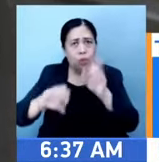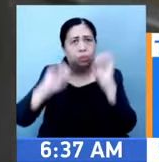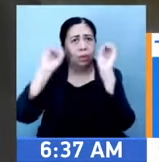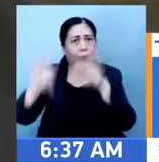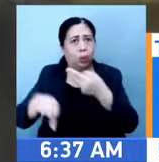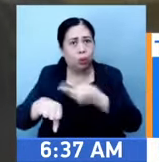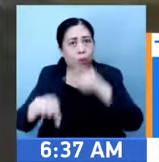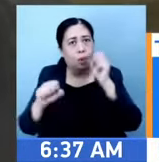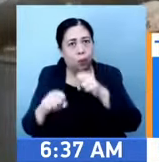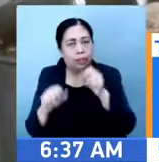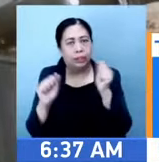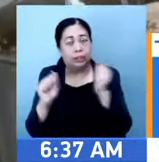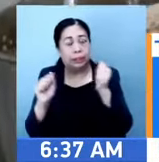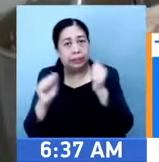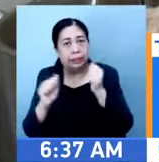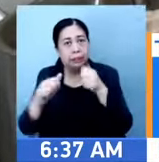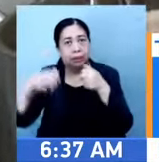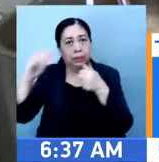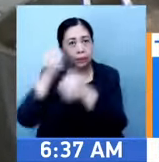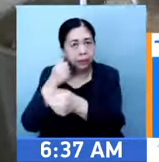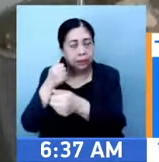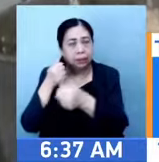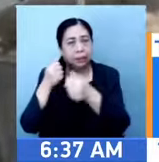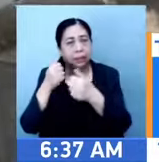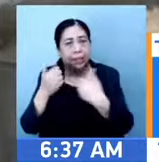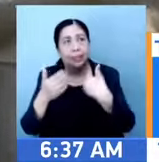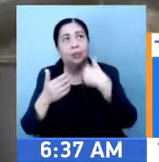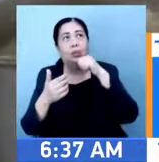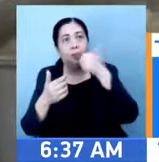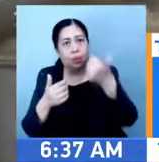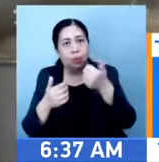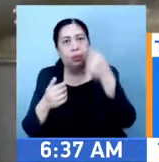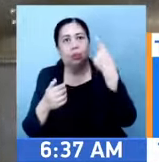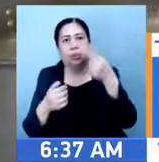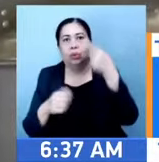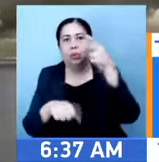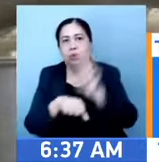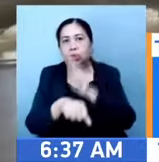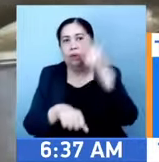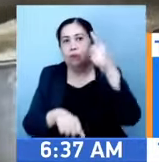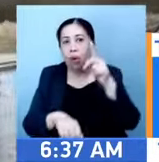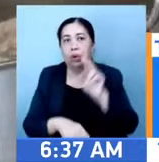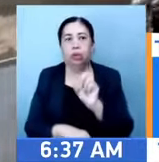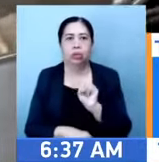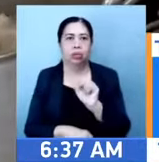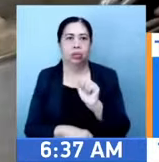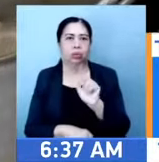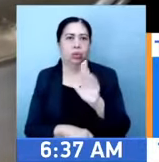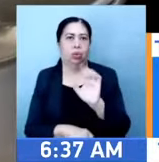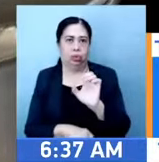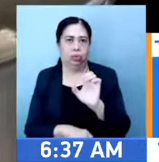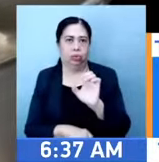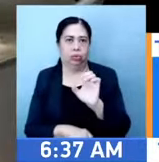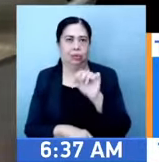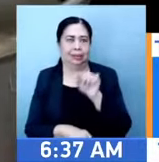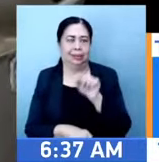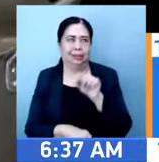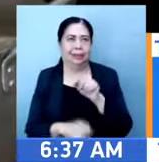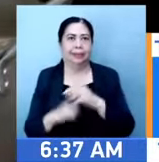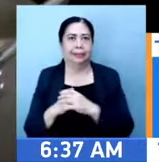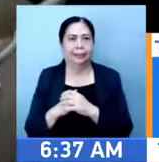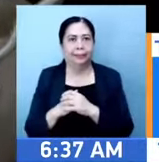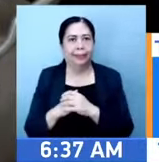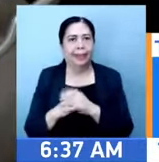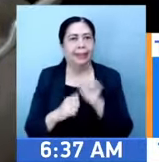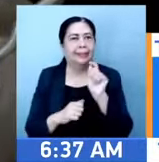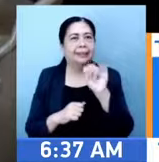i-freezer. Pwede natin gamitin the next day para sa sauce natin. Napakagandang tip ng mga kapuso. Yun yung parang isa sa mga tips kung bakit